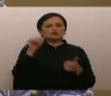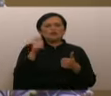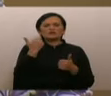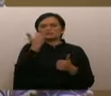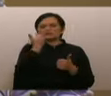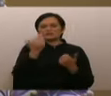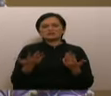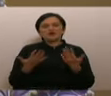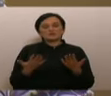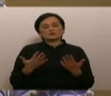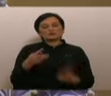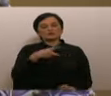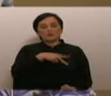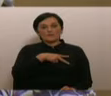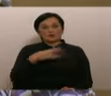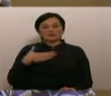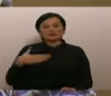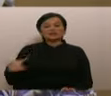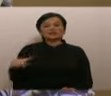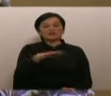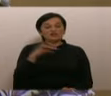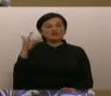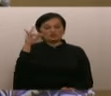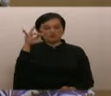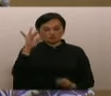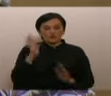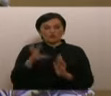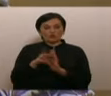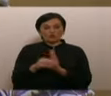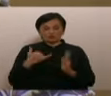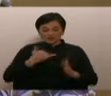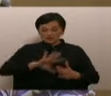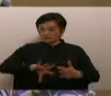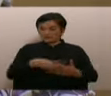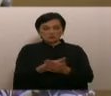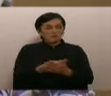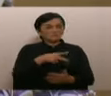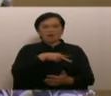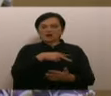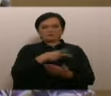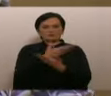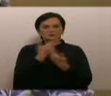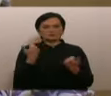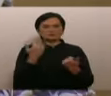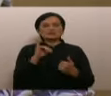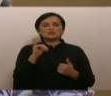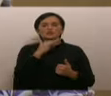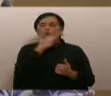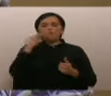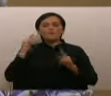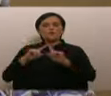სამარცხვინო პარლამენტი ჩვენი ქვეყნის ისტორიაში, იმიტომ რომ ჩვენ დღემდე არ ქონია პარლამენტი, სადაც უმრავლესობა